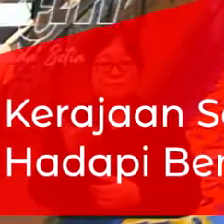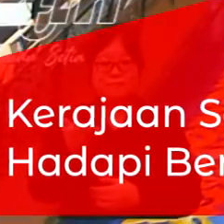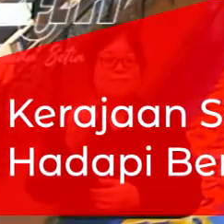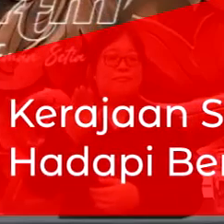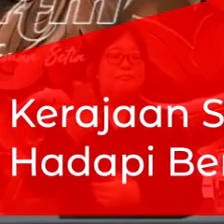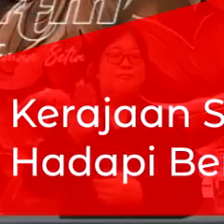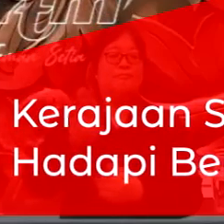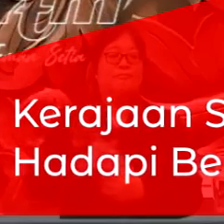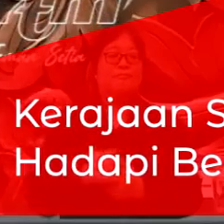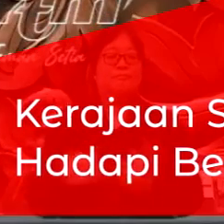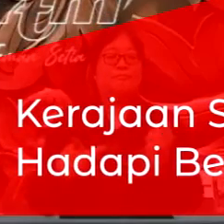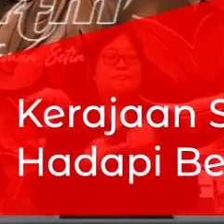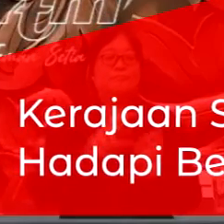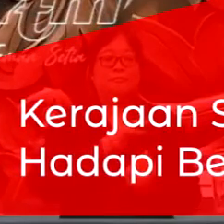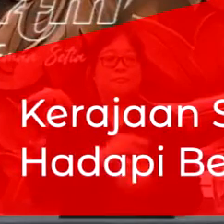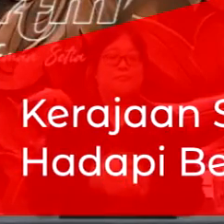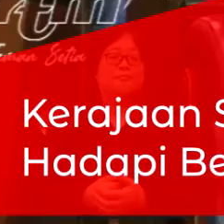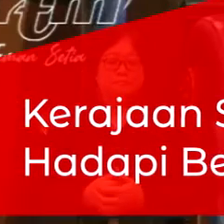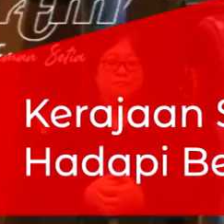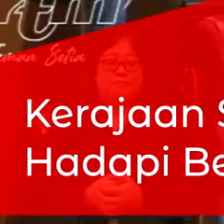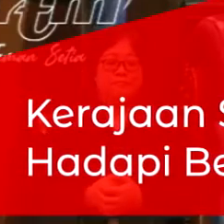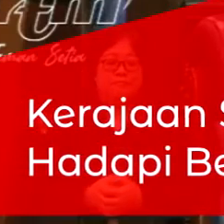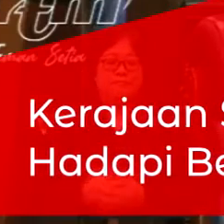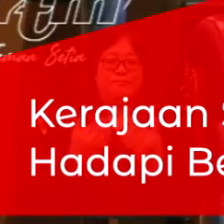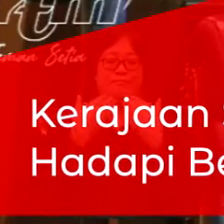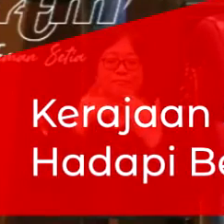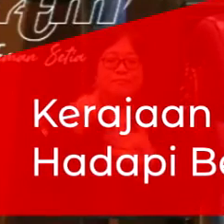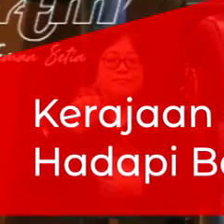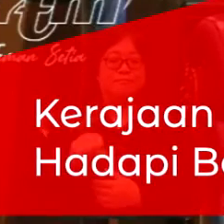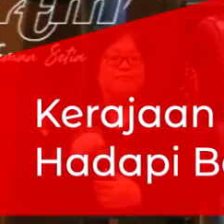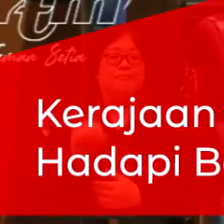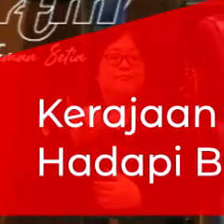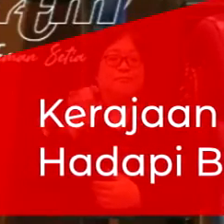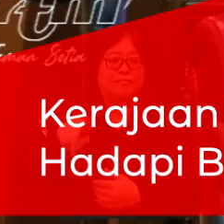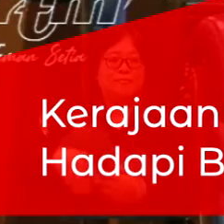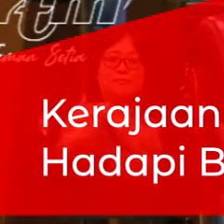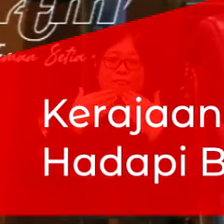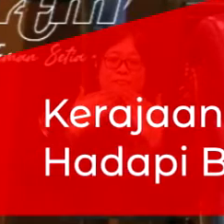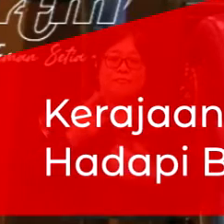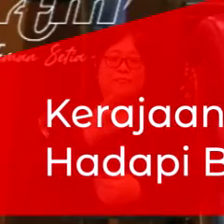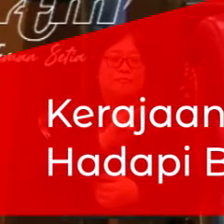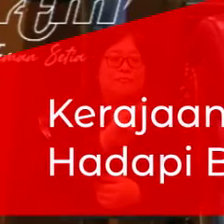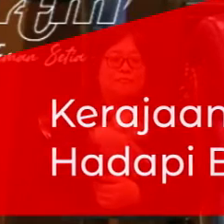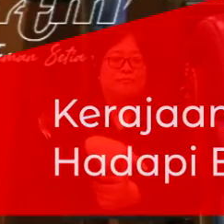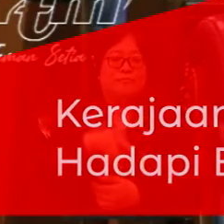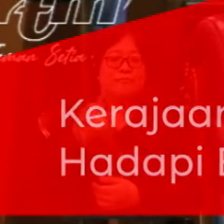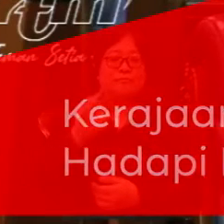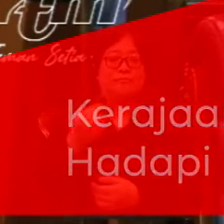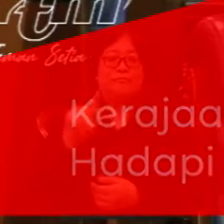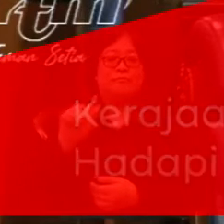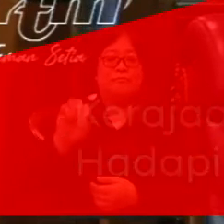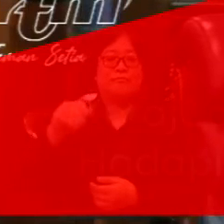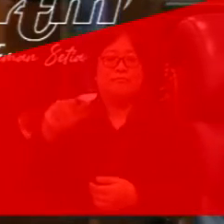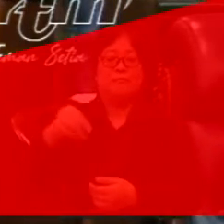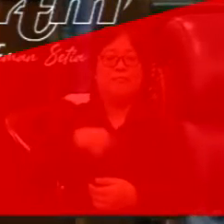Silakan Yang Berhormat Timbalan Menteri. Ya. Terima kasih Tan Sri Yang Berhormat. Terima kasih Yang Berhormat Kota Samarahan. Tan Sri Yang Berhormat,